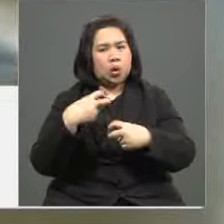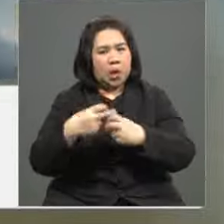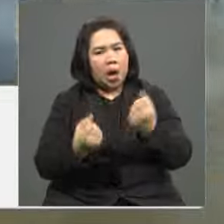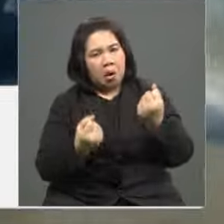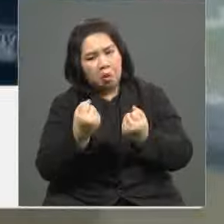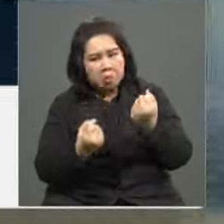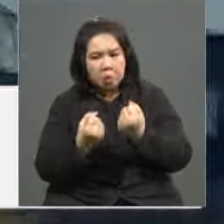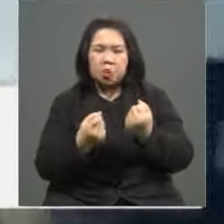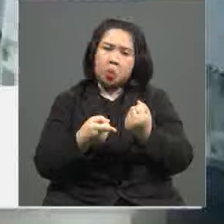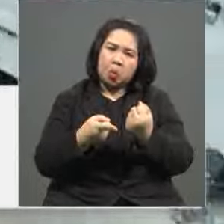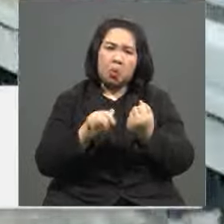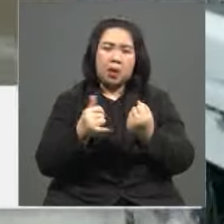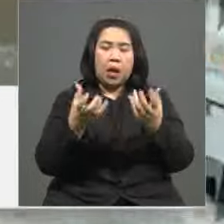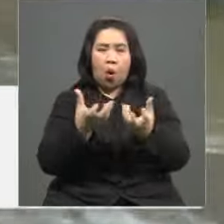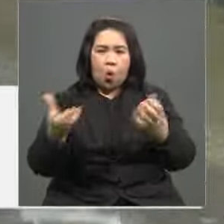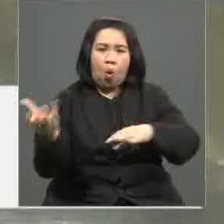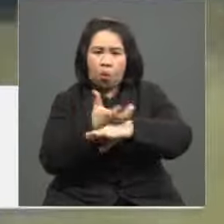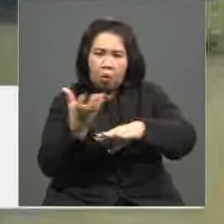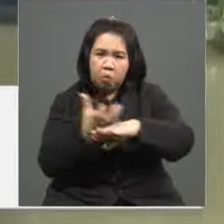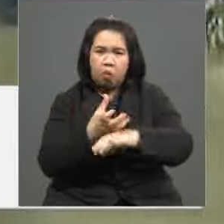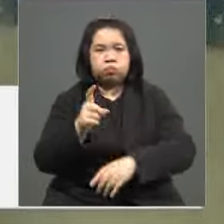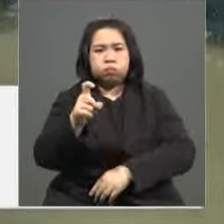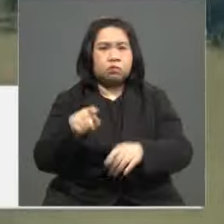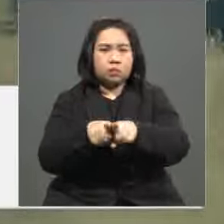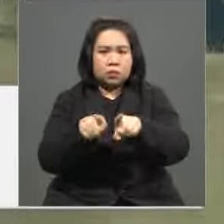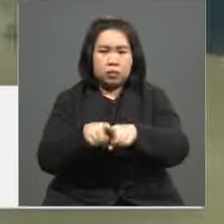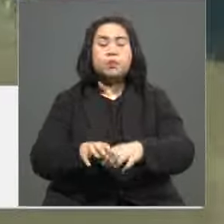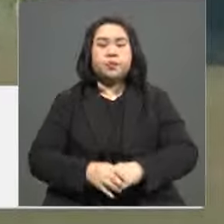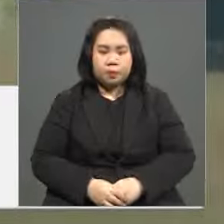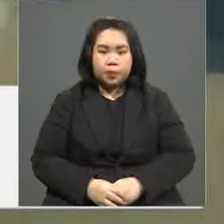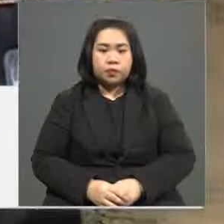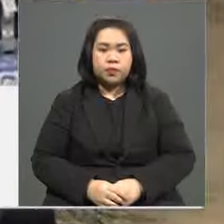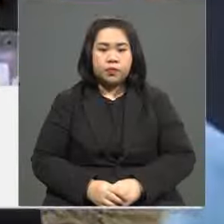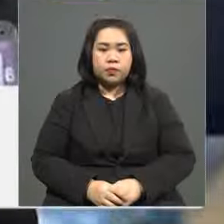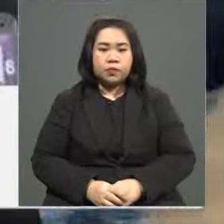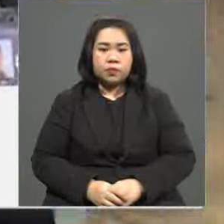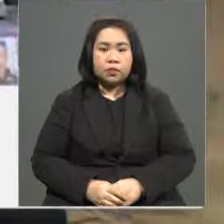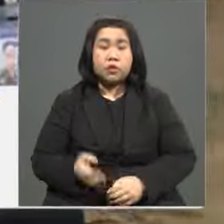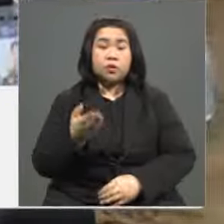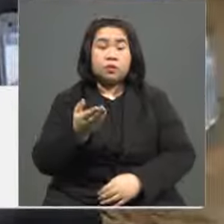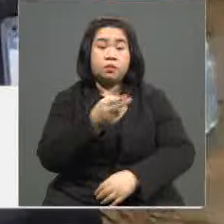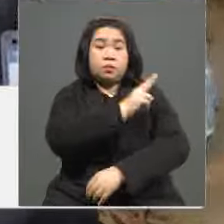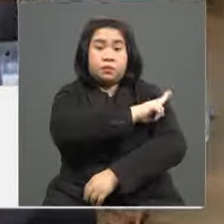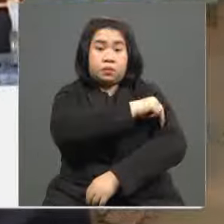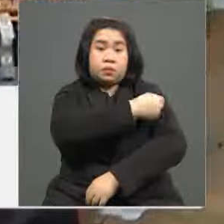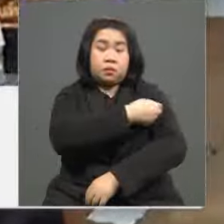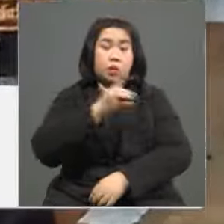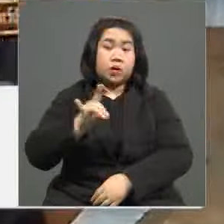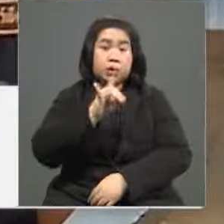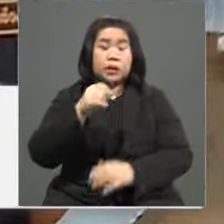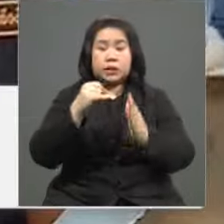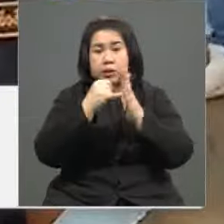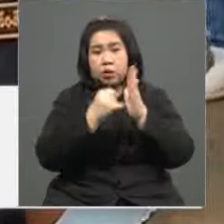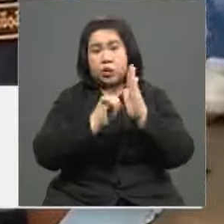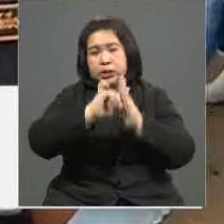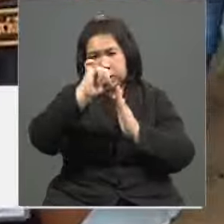ลำบากและอาจทำให้การขนส่งสินค้าประสบปัญหานะครับทางด้านของนายสตวแพทย์อนุสรณ์หอมขจรปสุสัตว์จังหวัดเชียงใหม่ก็